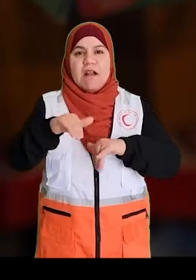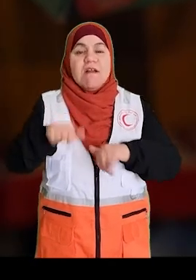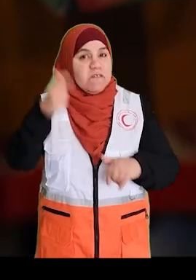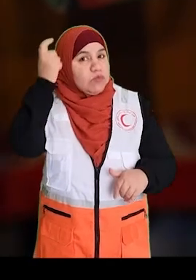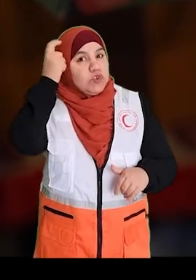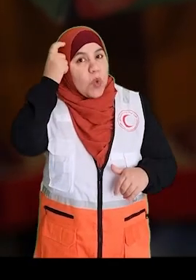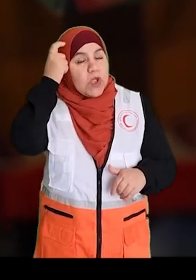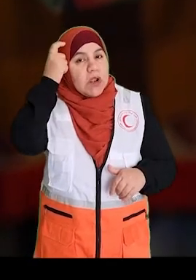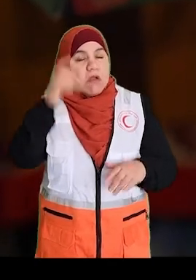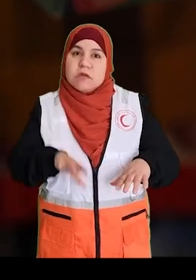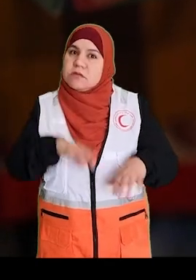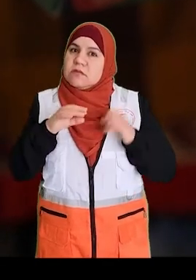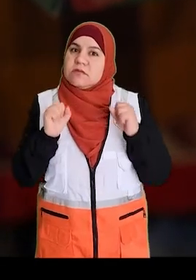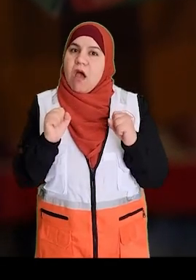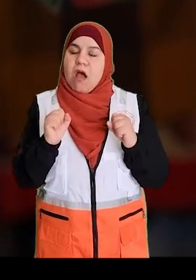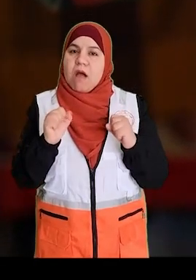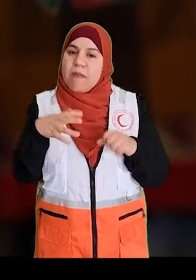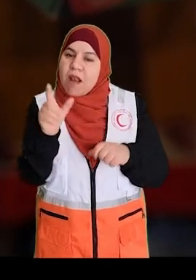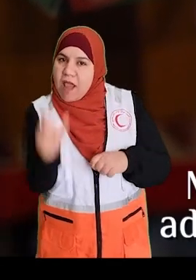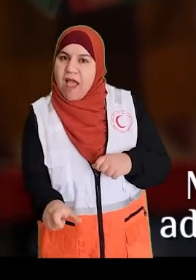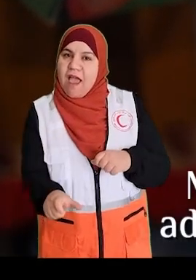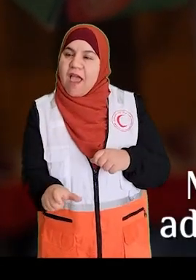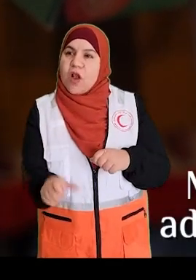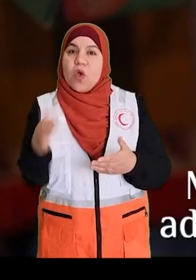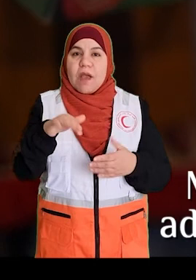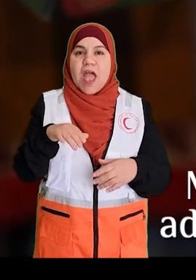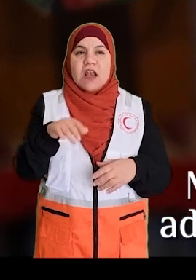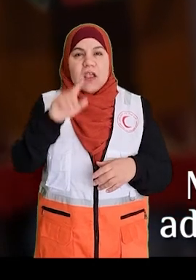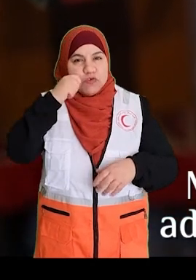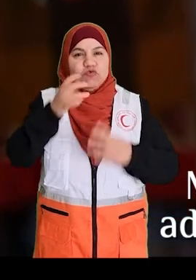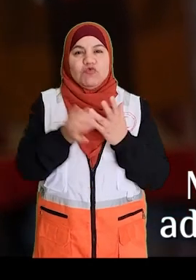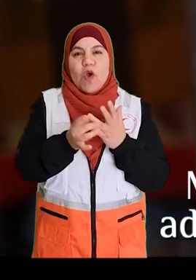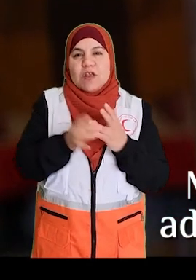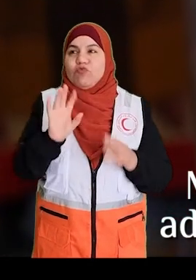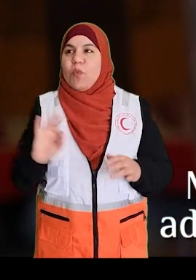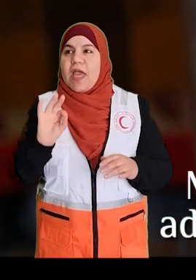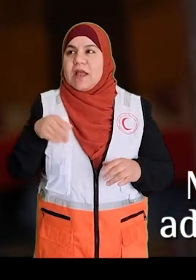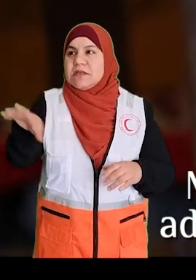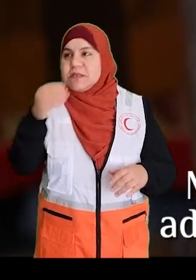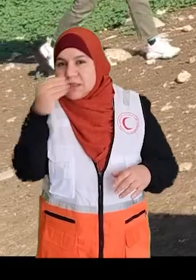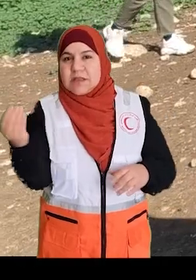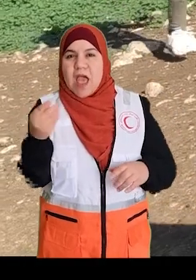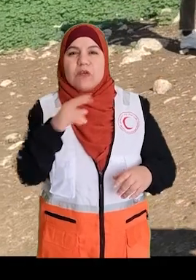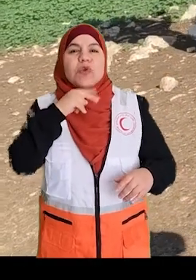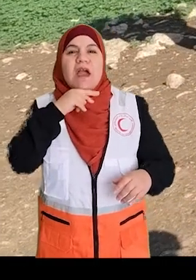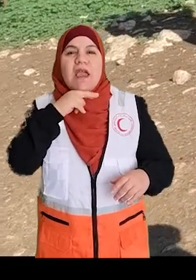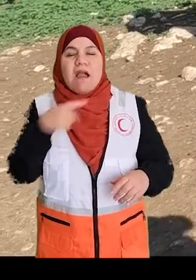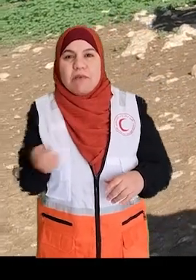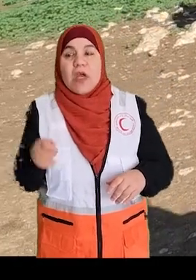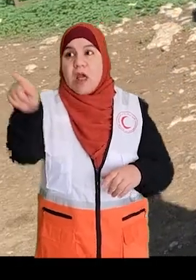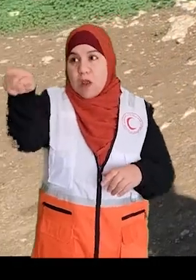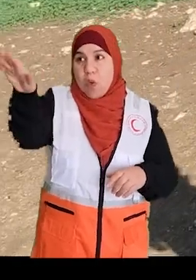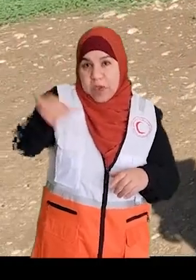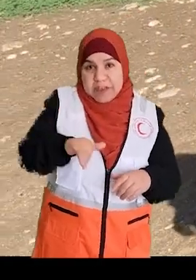في مستوطنين، بقدرش أدشر أولادتي في المنطقة لحالهم، بتعرفي جوزي سارح، فيش عندي حدا كبير إلا أنا أولاد صغار، هسا يوم تيجي